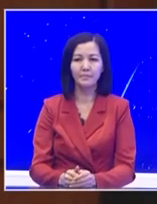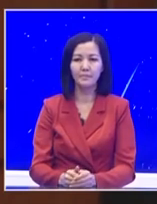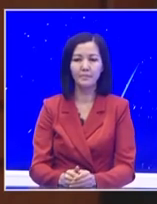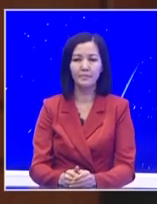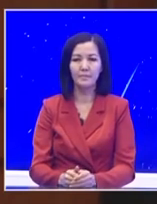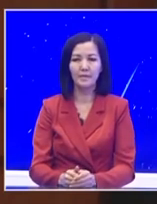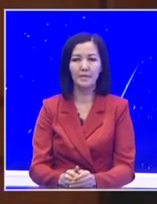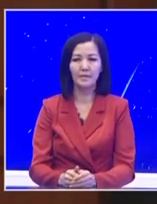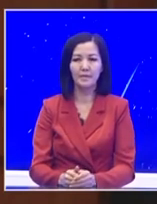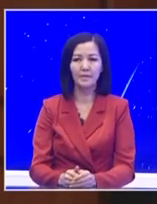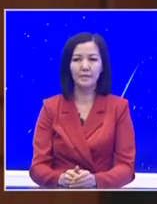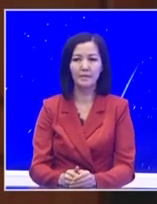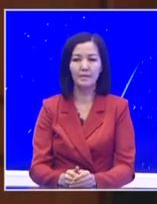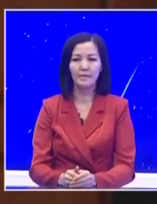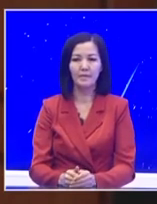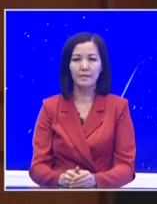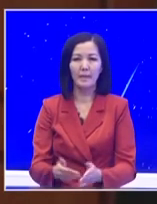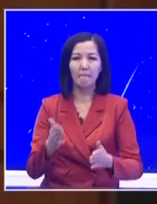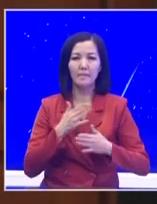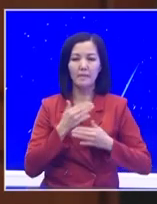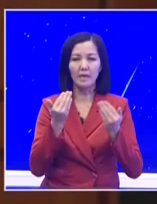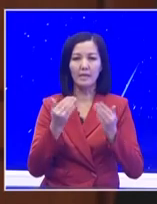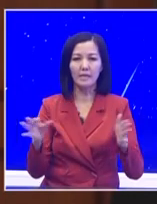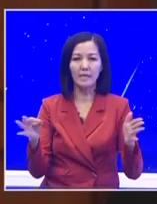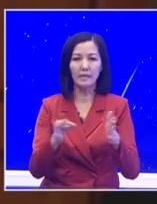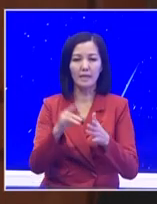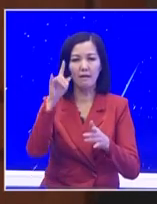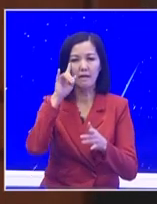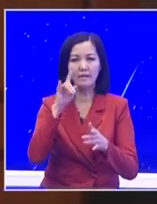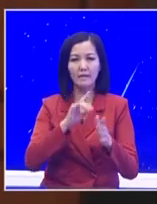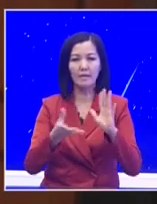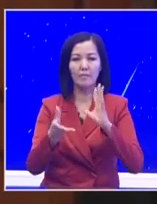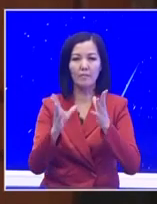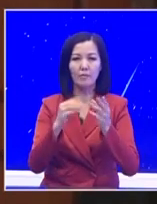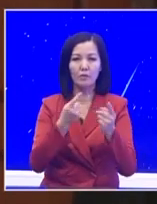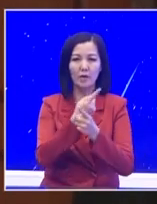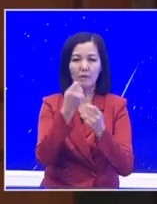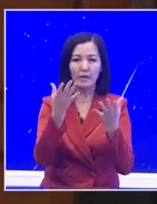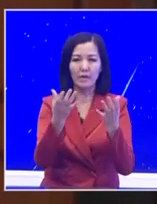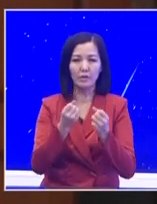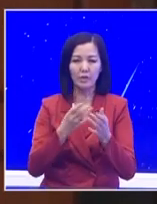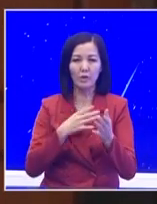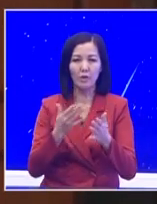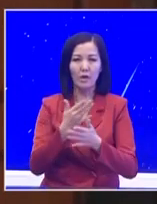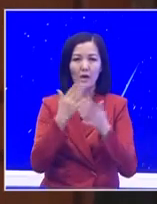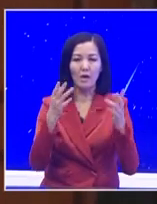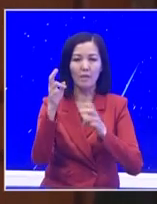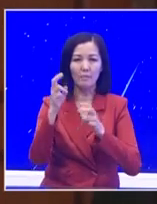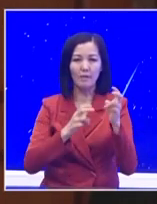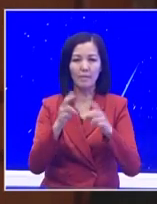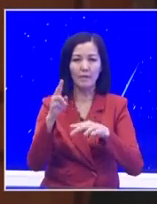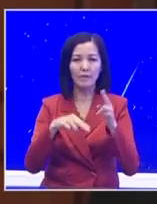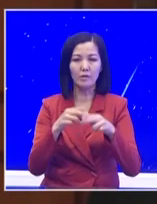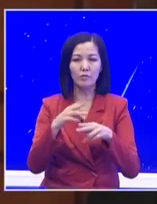plenty of opportunities within Kazakhstan. Біздің қазіргі мақсатымыз Қазақстан бойынша ақпарат жинау. Алып комбинат салу үшін мал